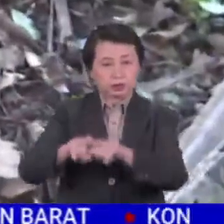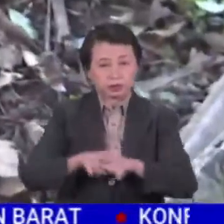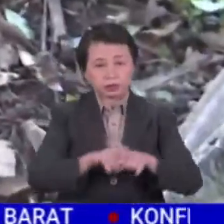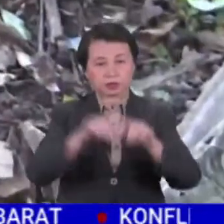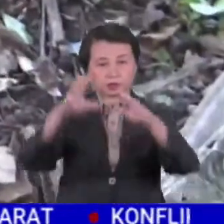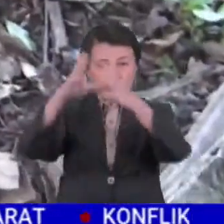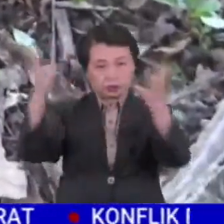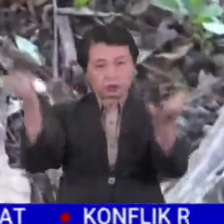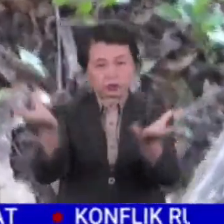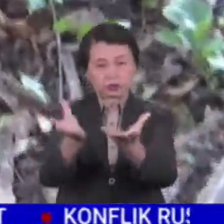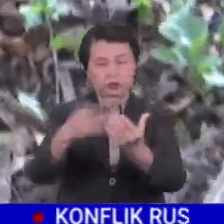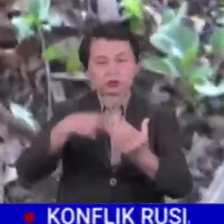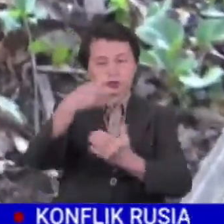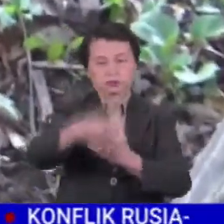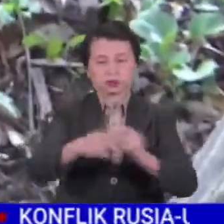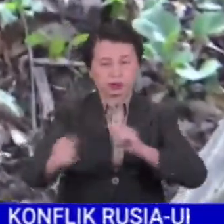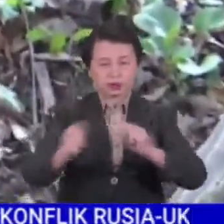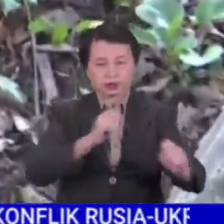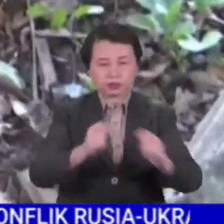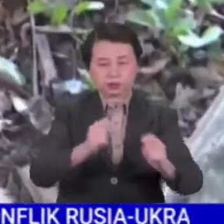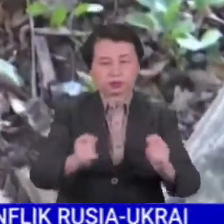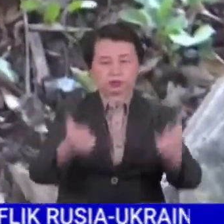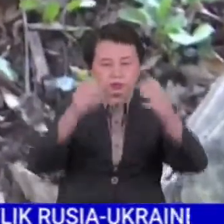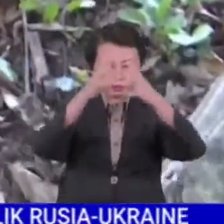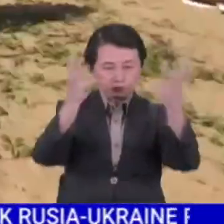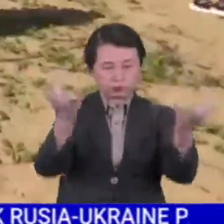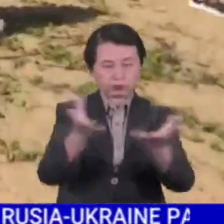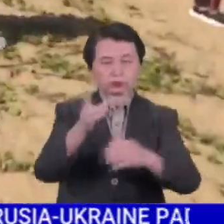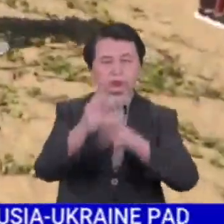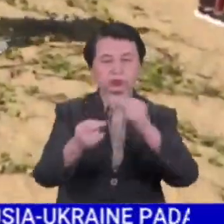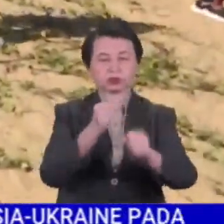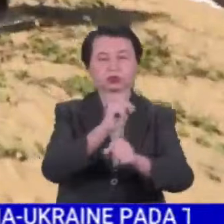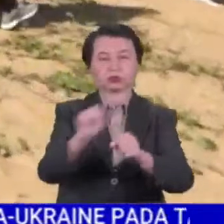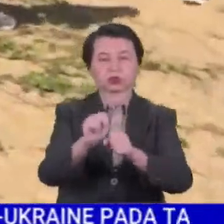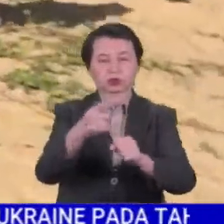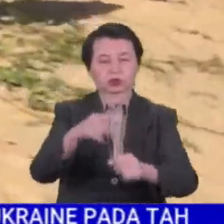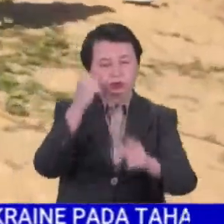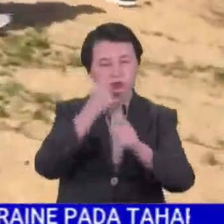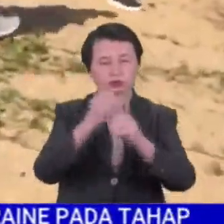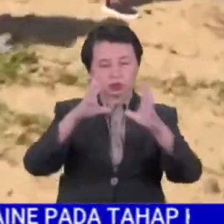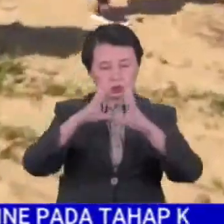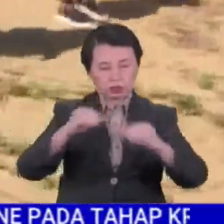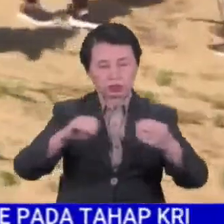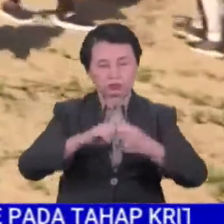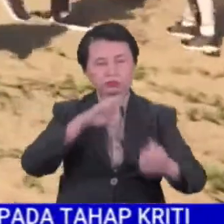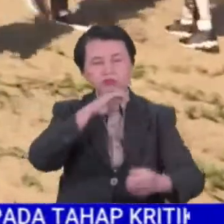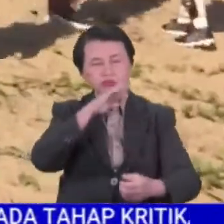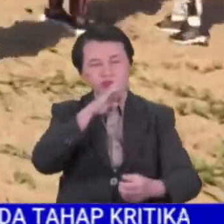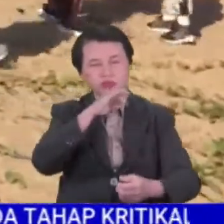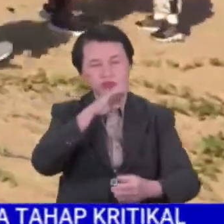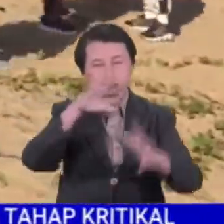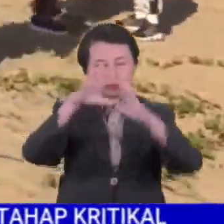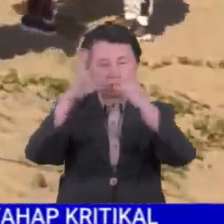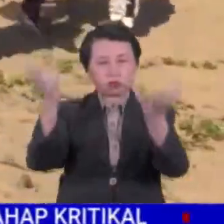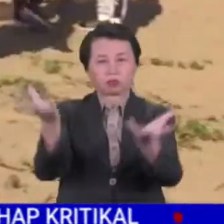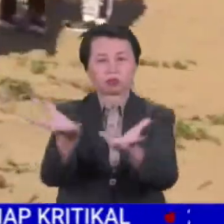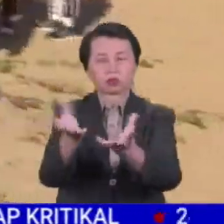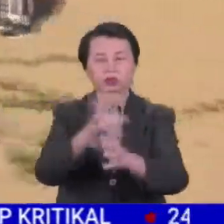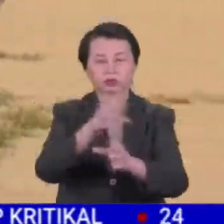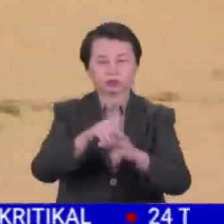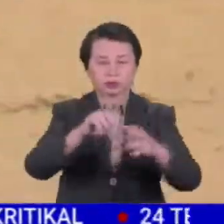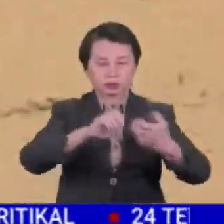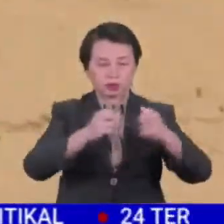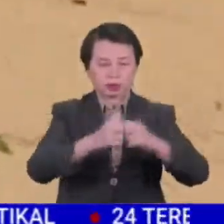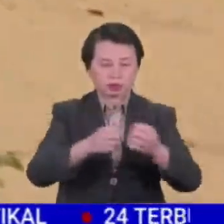dunia yang merupakan program tindakan sosial global tahunan yang bertujuan menangani masalah sisa pepejal global termasuk